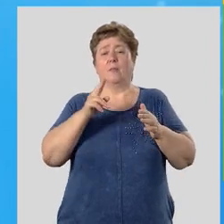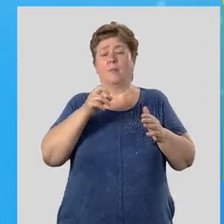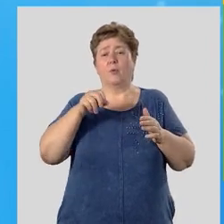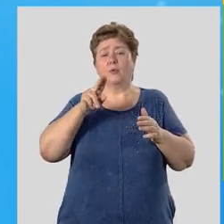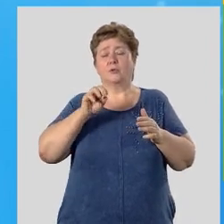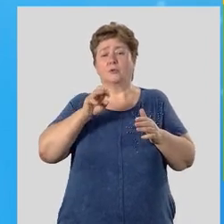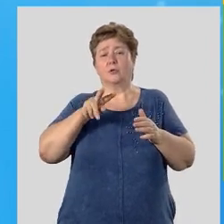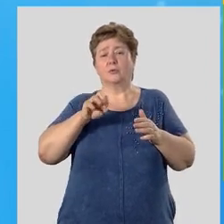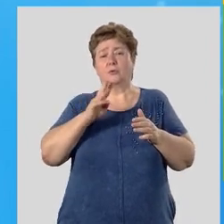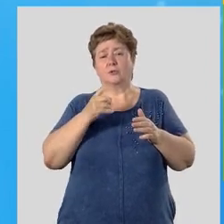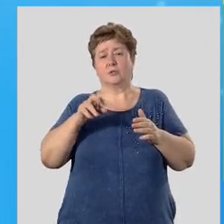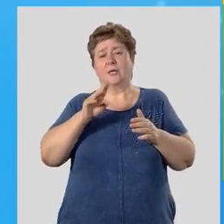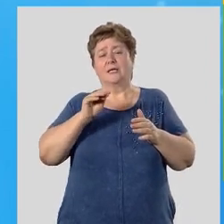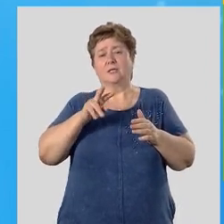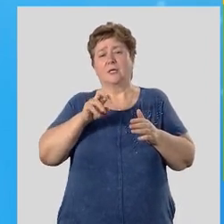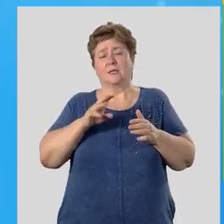поджелудочной железы